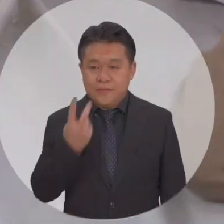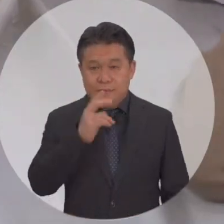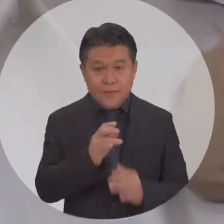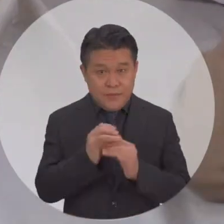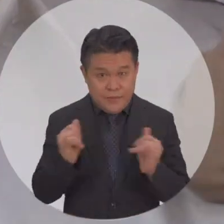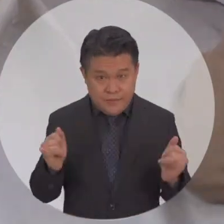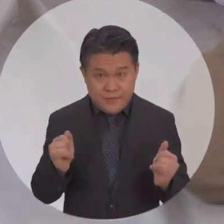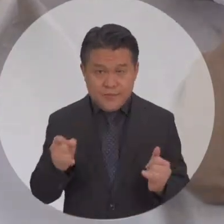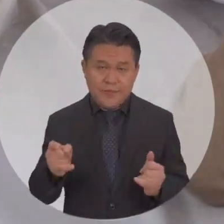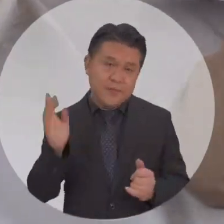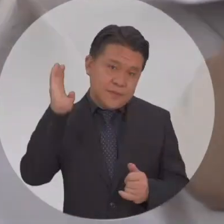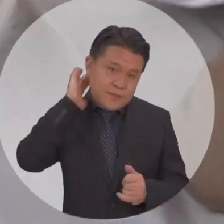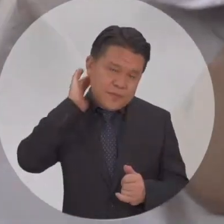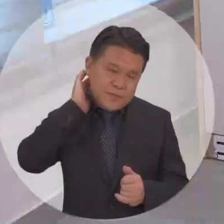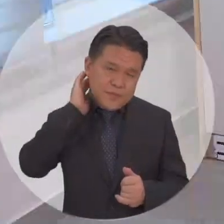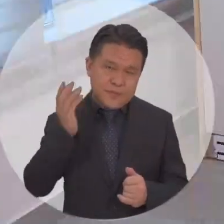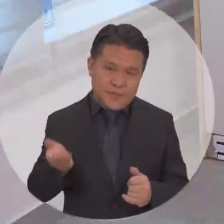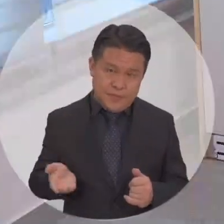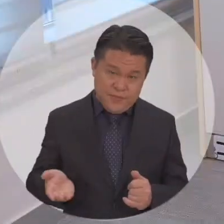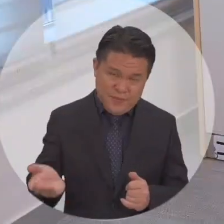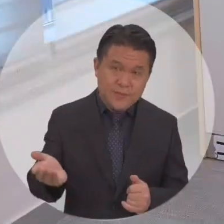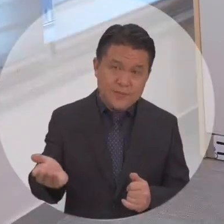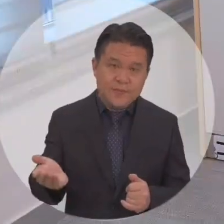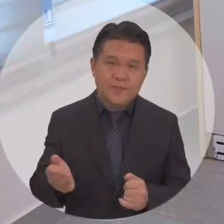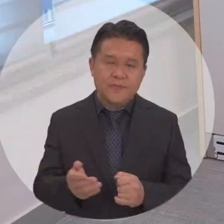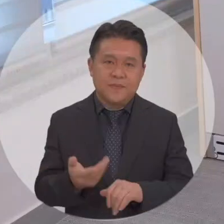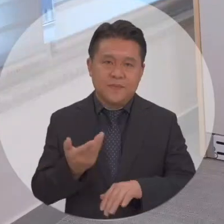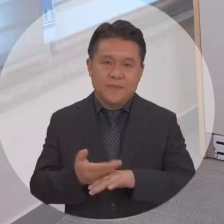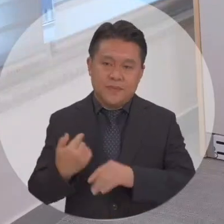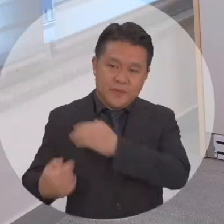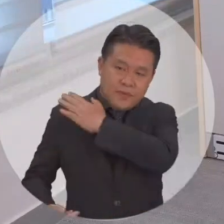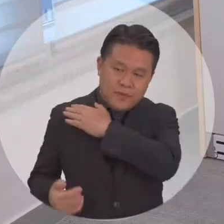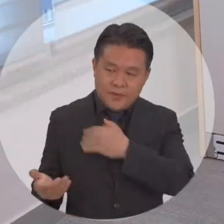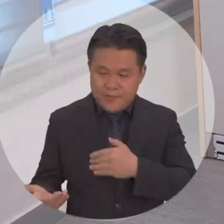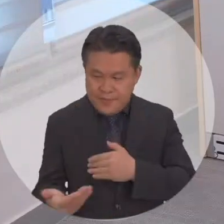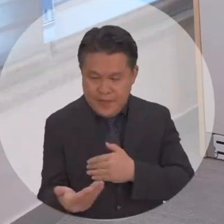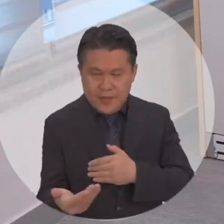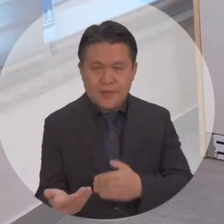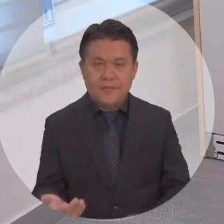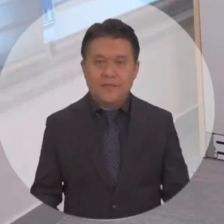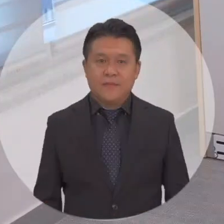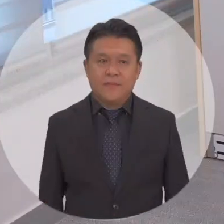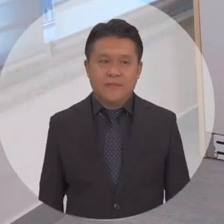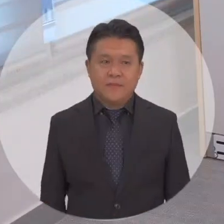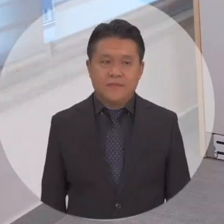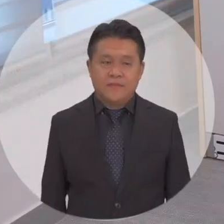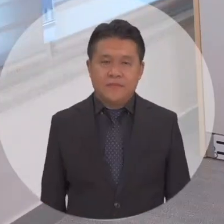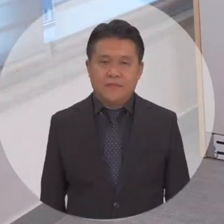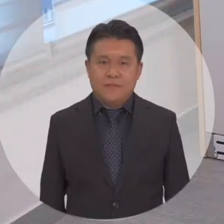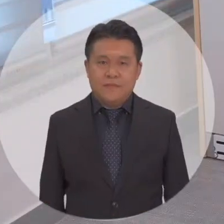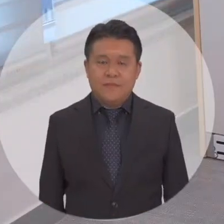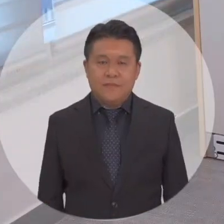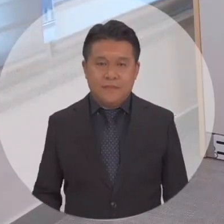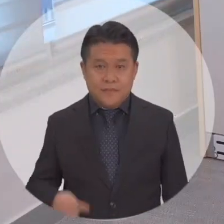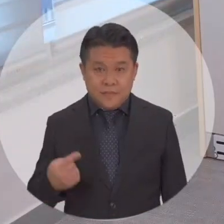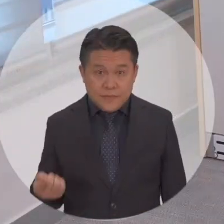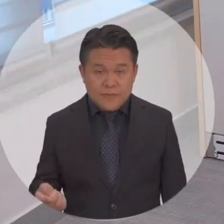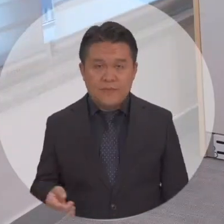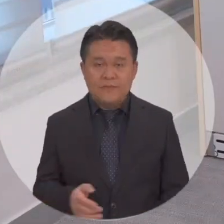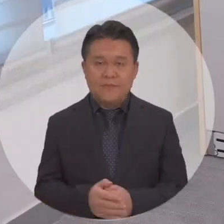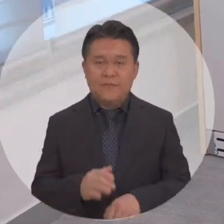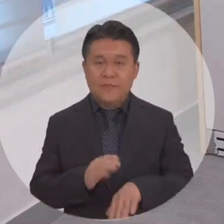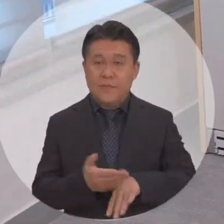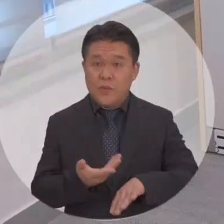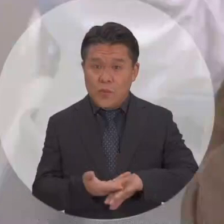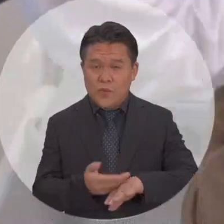요양보호사는 대상자의 목 밑에 한쪽 손을 넣어 손바닥으로 반대쪽 어깨 밑을 받쳐줍니다.